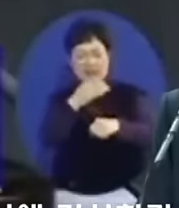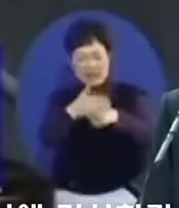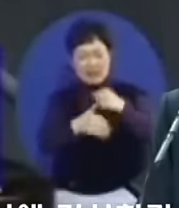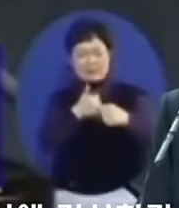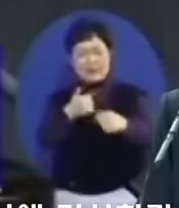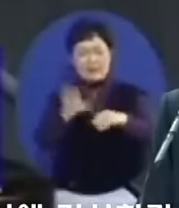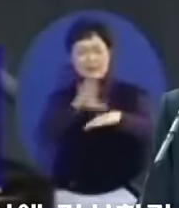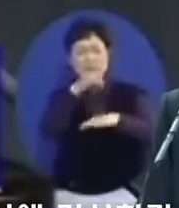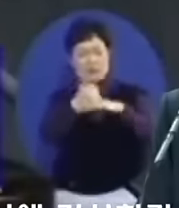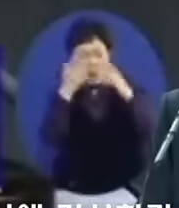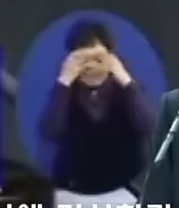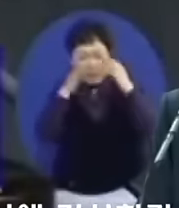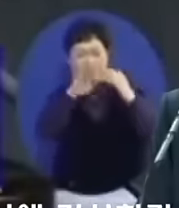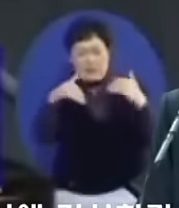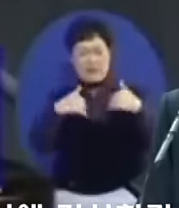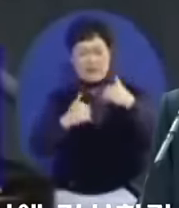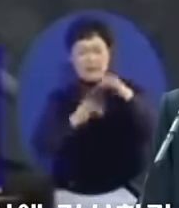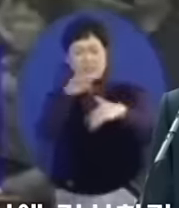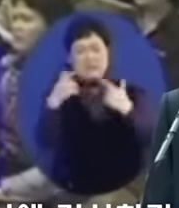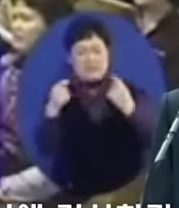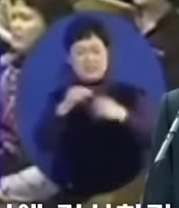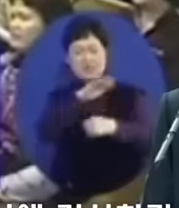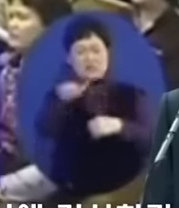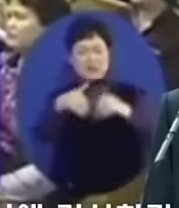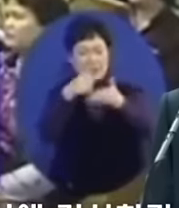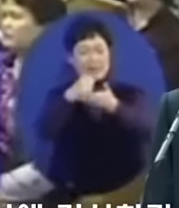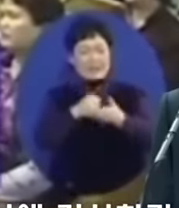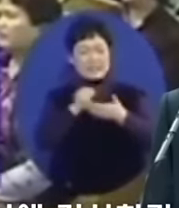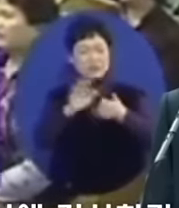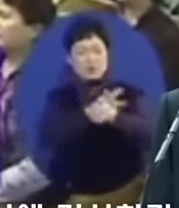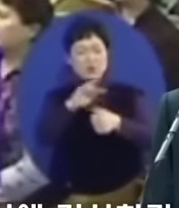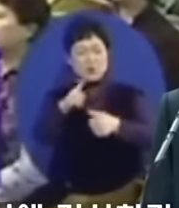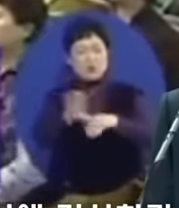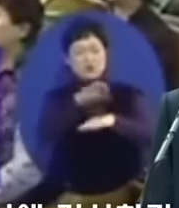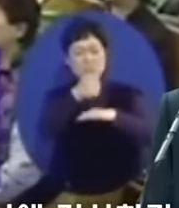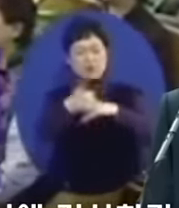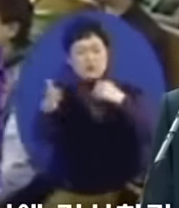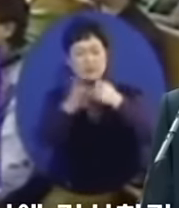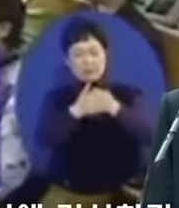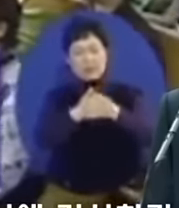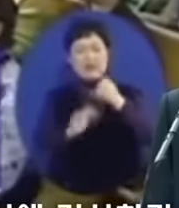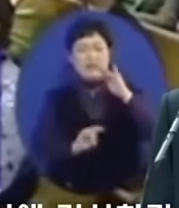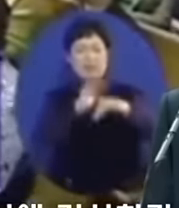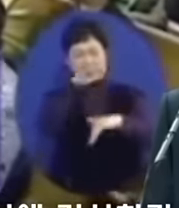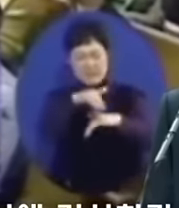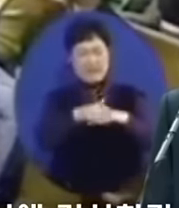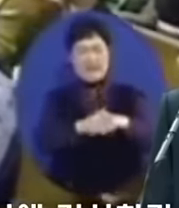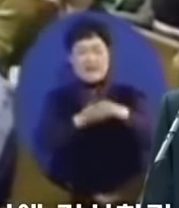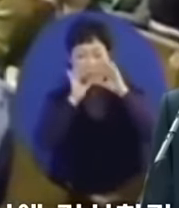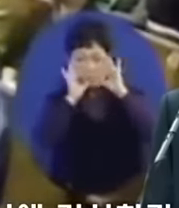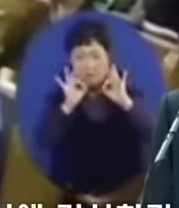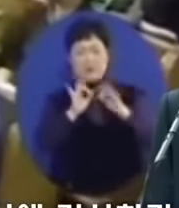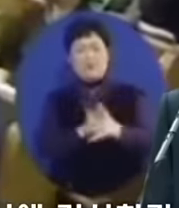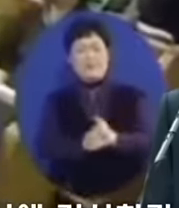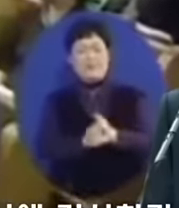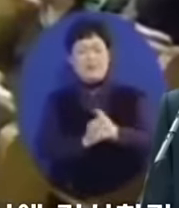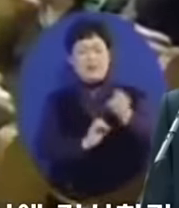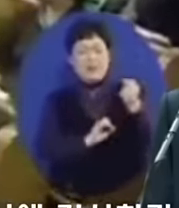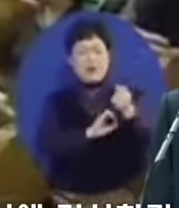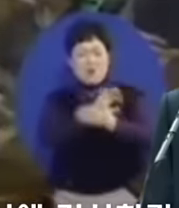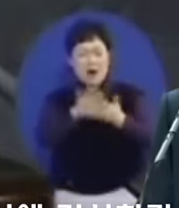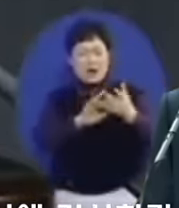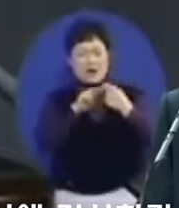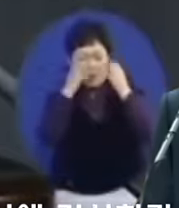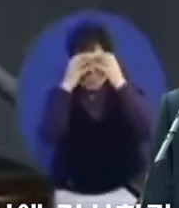그리스도의 고난이 우리에게 넘친 것 같이 우리가 받는 위로도 그리스도로 말미암아 넘치는 도다. 보십시오. 환난과